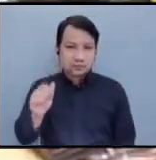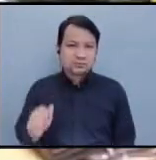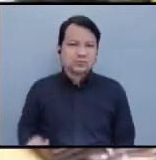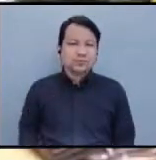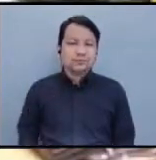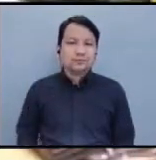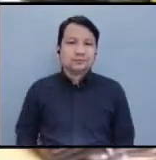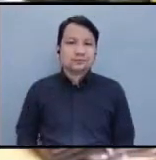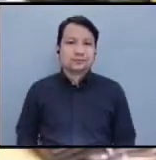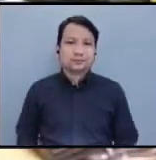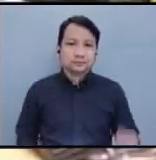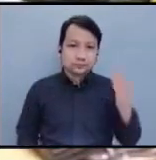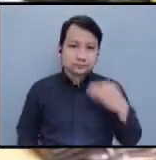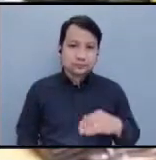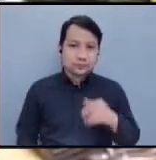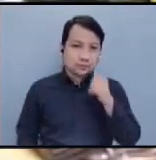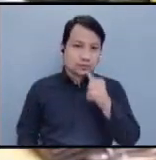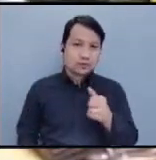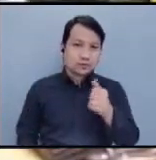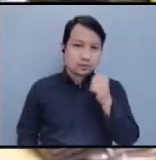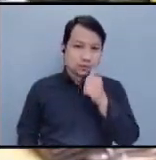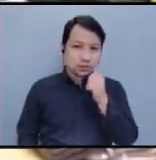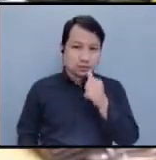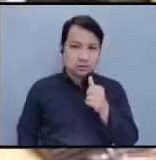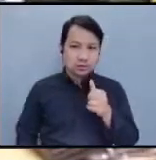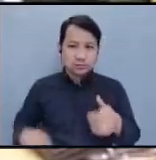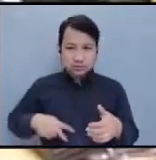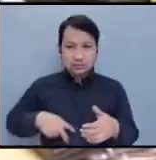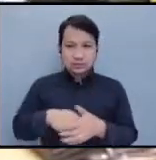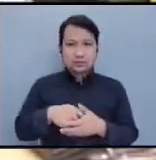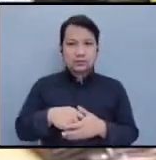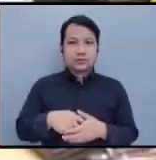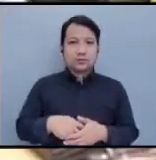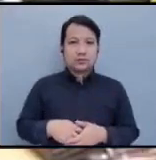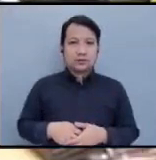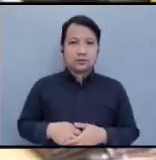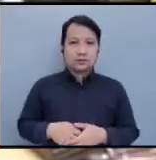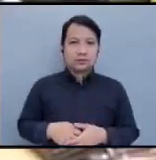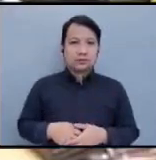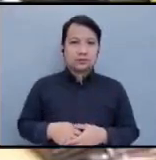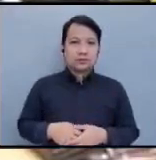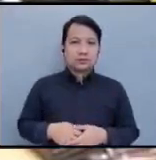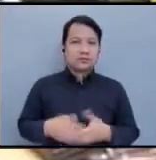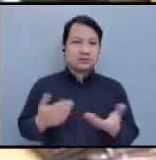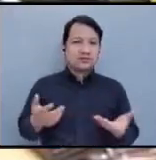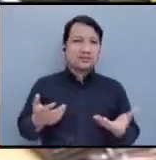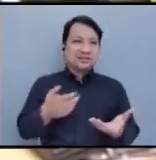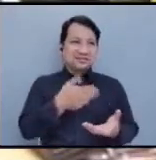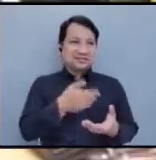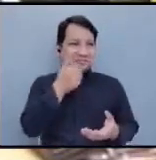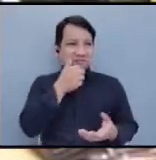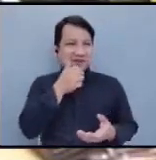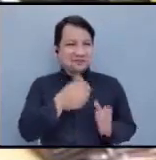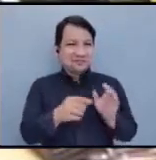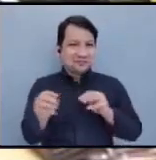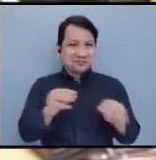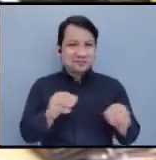mas babae si Angelica, mabuntis. Siya, malay ko, bakla siya. Hindi siya mabuntis. Grabe ito.